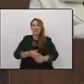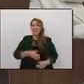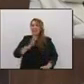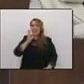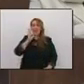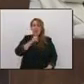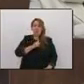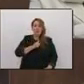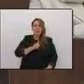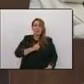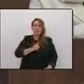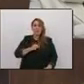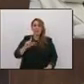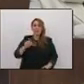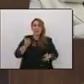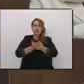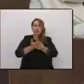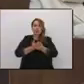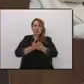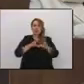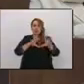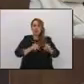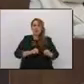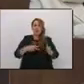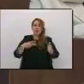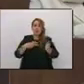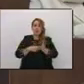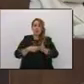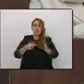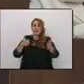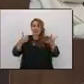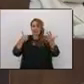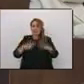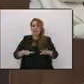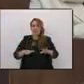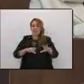المعقول أنه يعني نجد ملفات عالقة منذ سنة 2016،